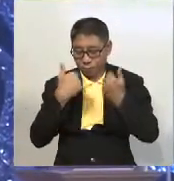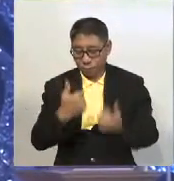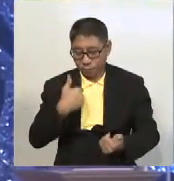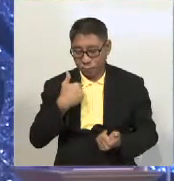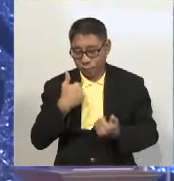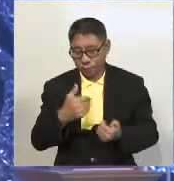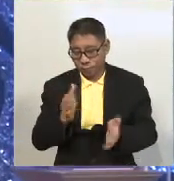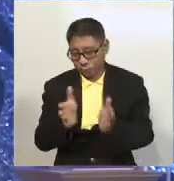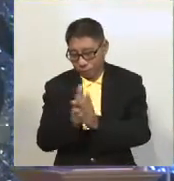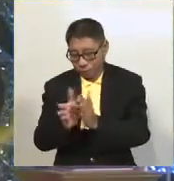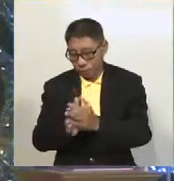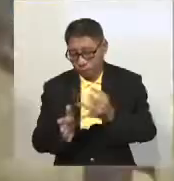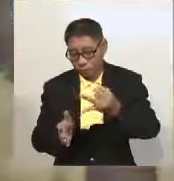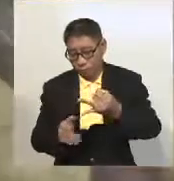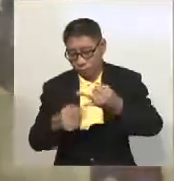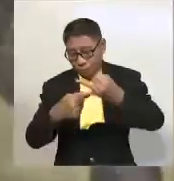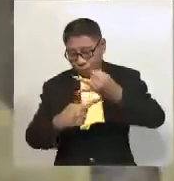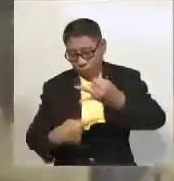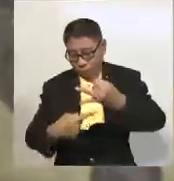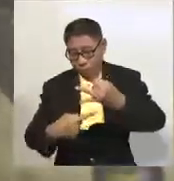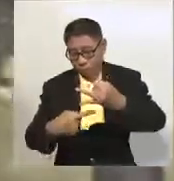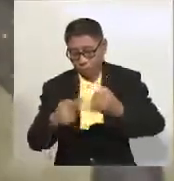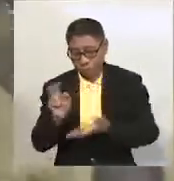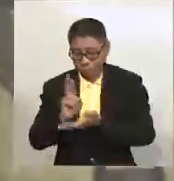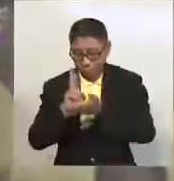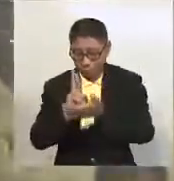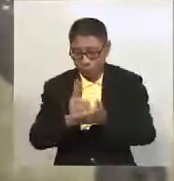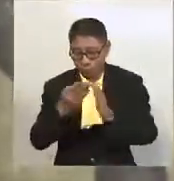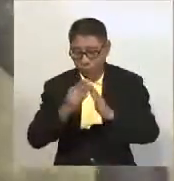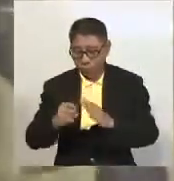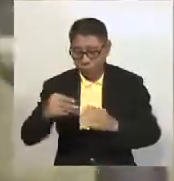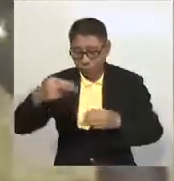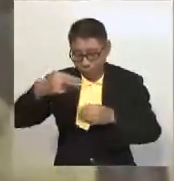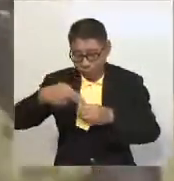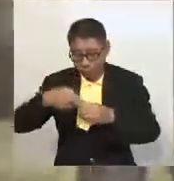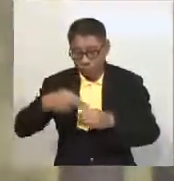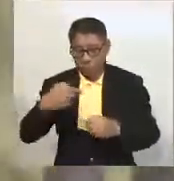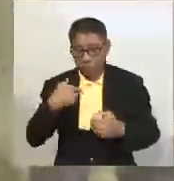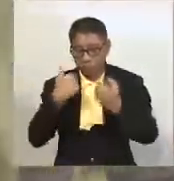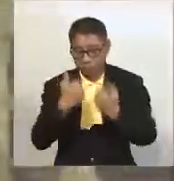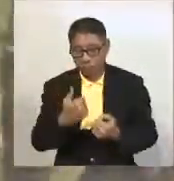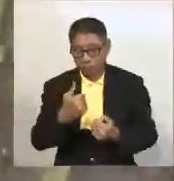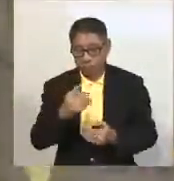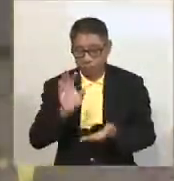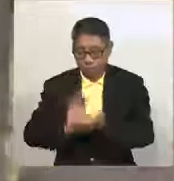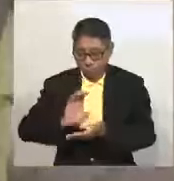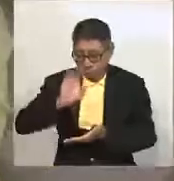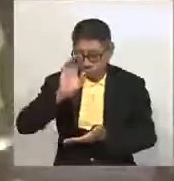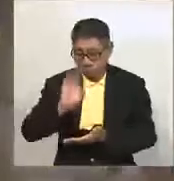อกจากนี้ยังมีรางวัลชมเชยอีก3รางวัล นะครับได้รับถ้วยเกียรติยศจากบริษัทปตท.จำกัดมหาชนพร้อมกับเ